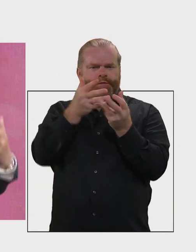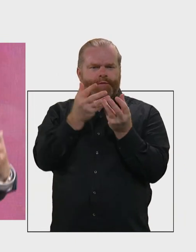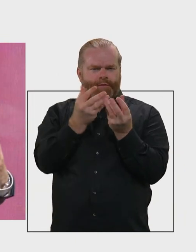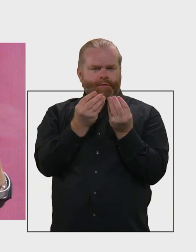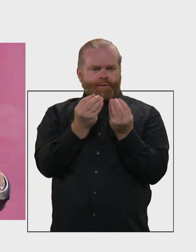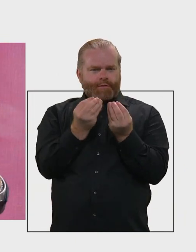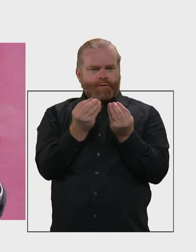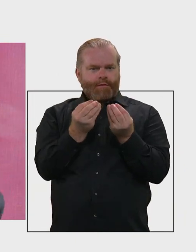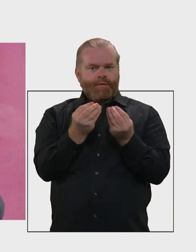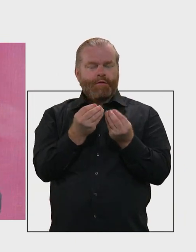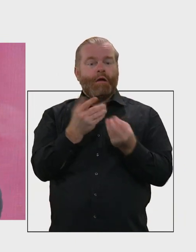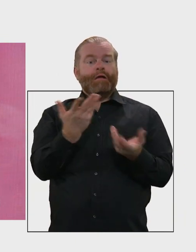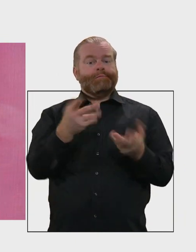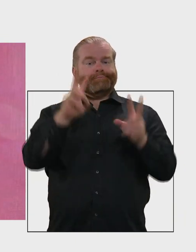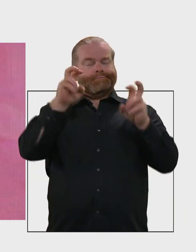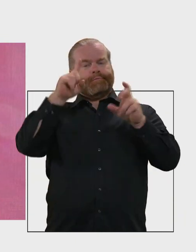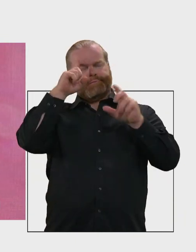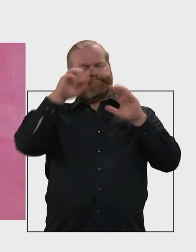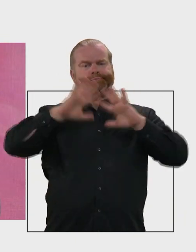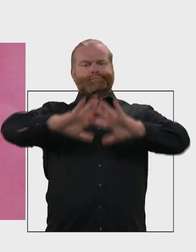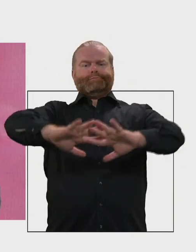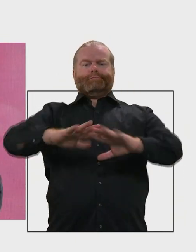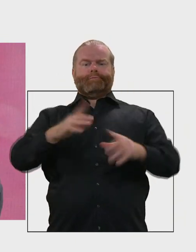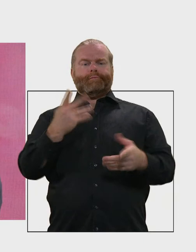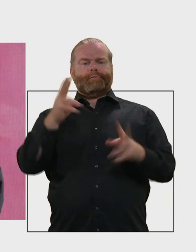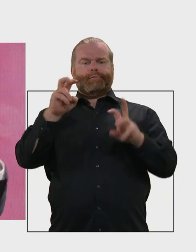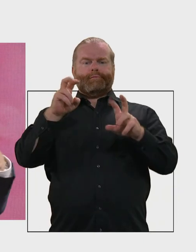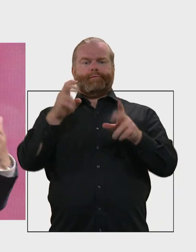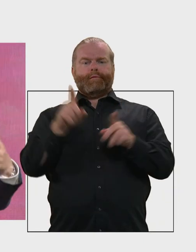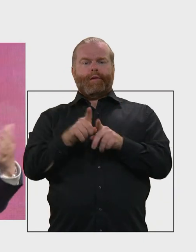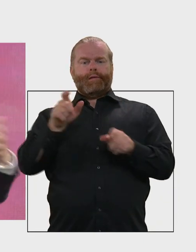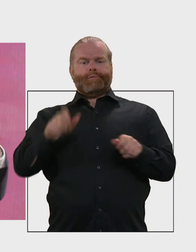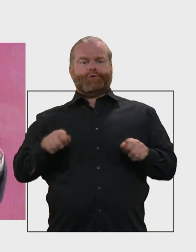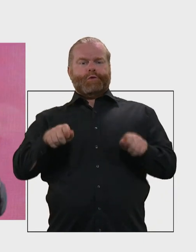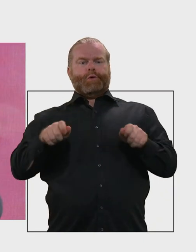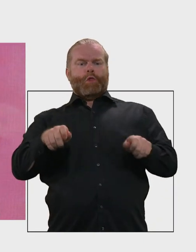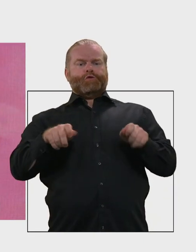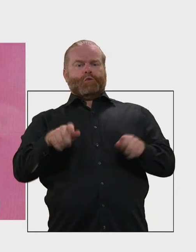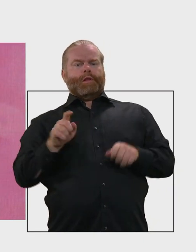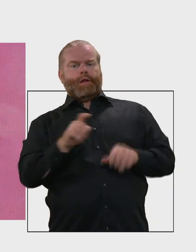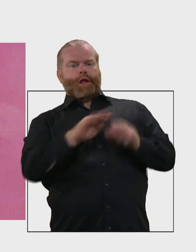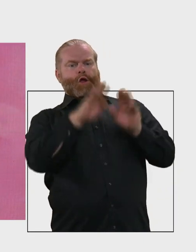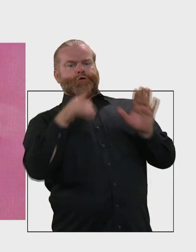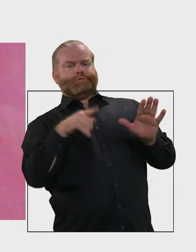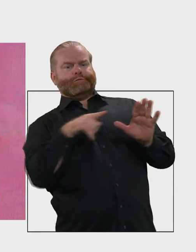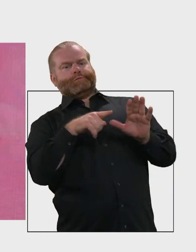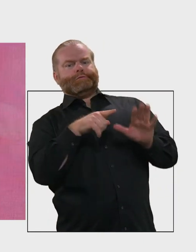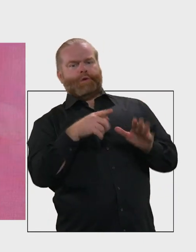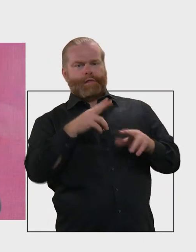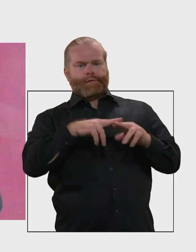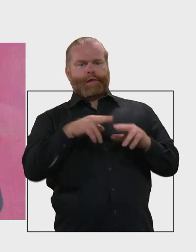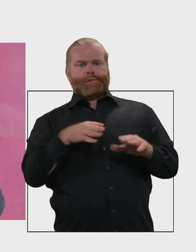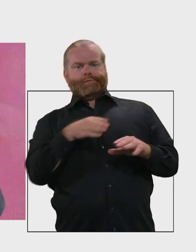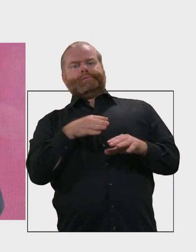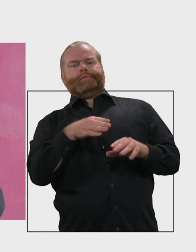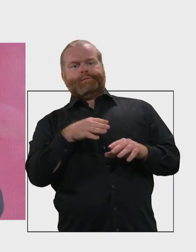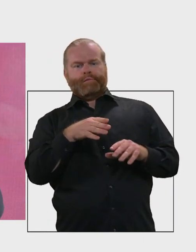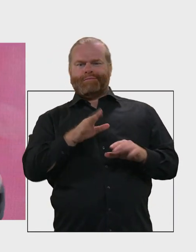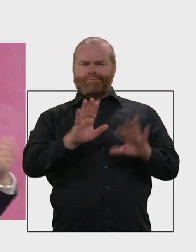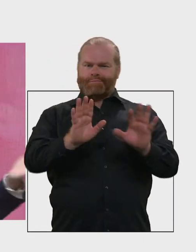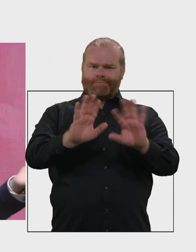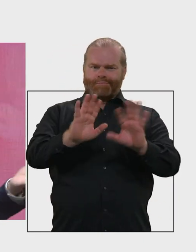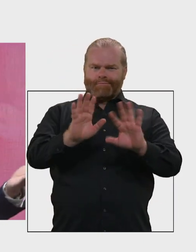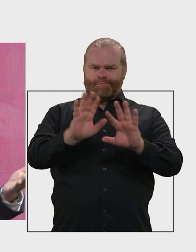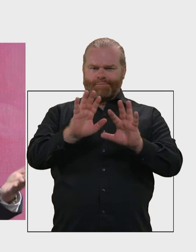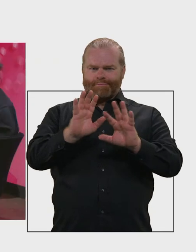eine Kneipe reinkommen, sondern es geht darum, dass die Menschen was zusammen in dem Haus, in der Kneipe machen können. Das heißt also, es geht nicht nur um die